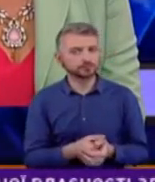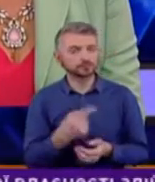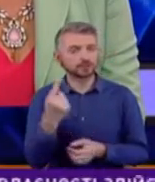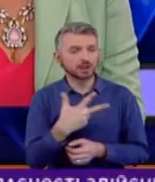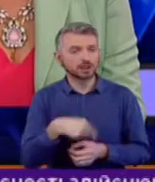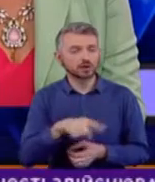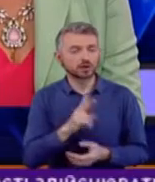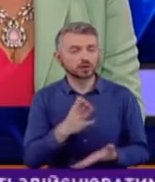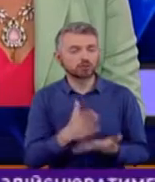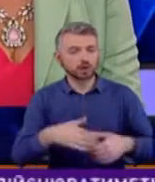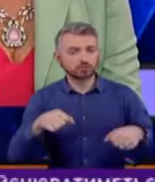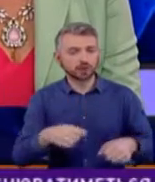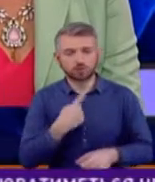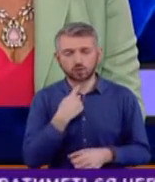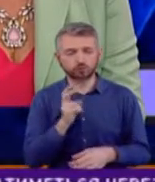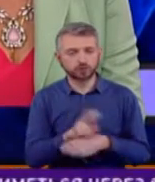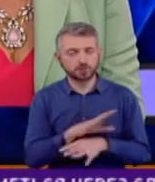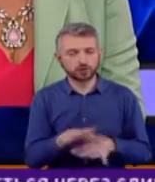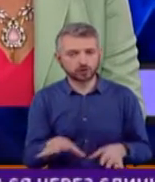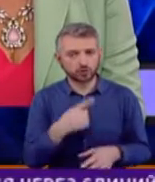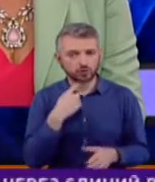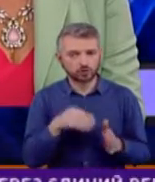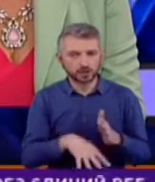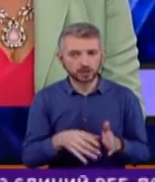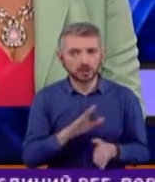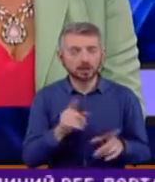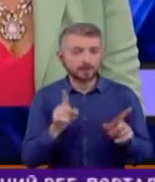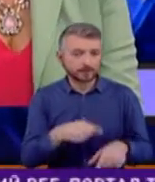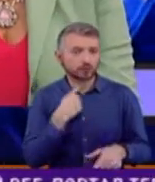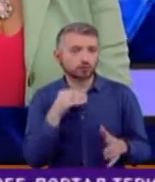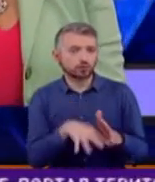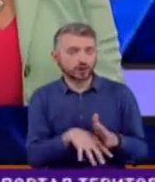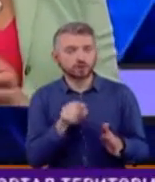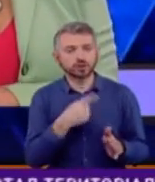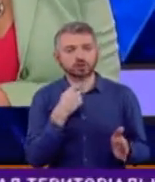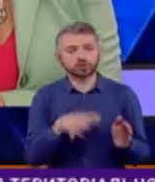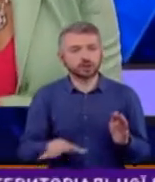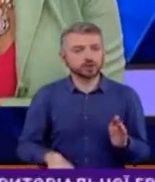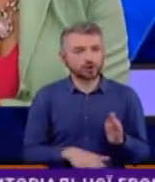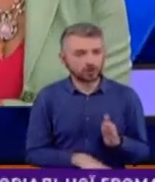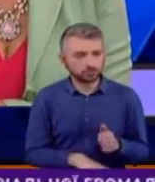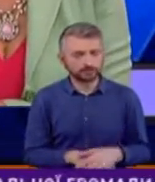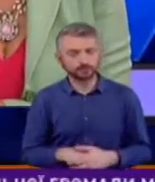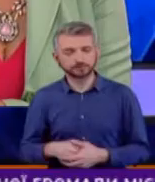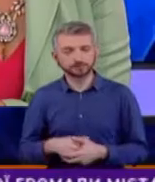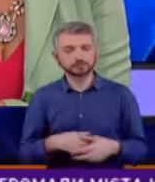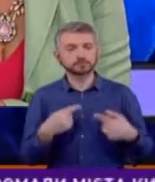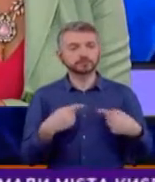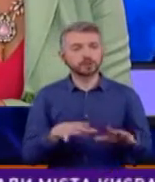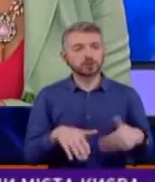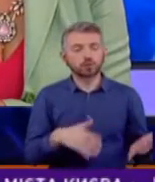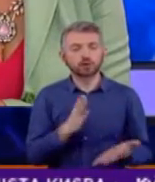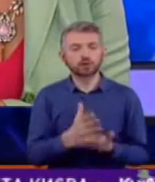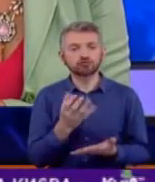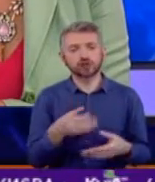тих, хто має право 100%. Голосу, не прийшли голосувати. Тобто вони теж проголосували, але вони проголосували ногами. З іншого боку, є ще